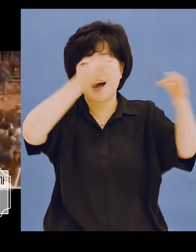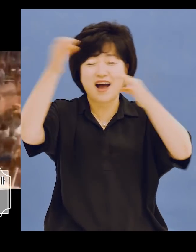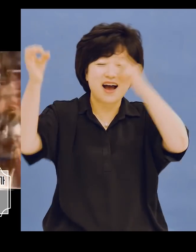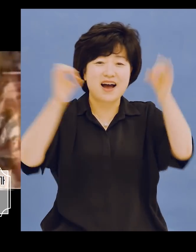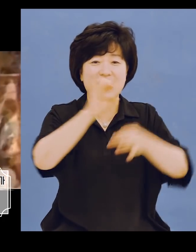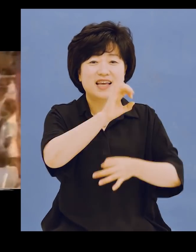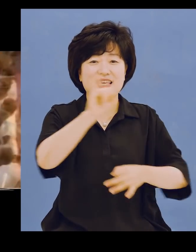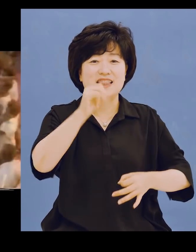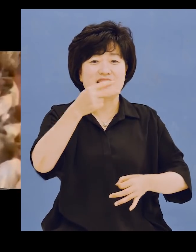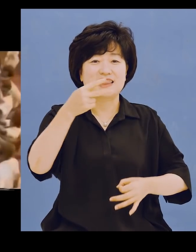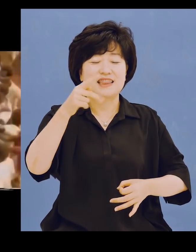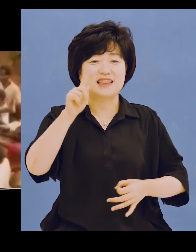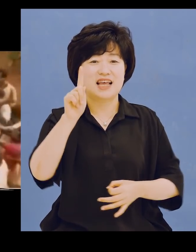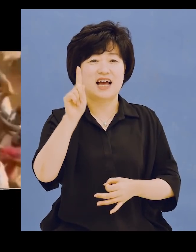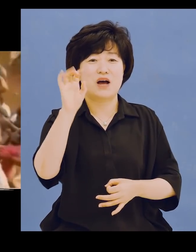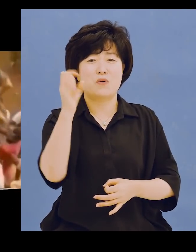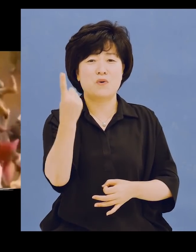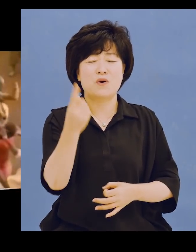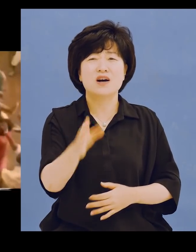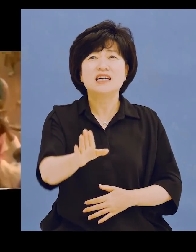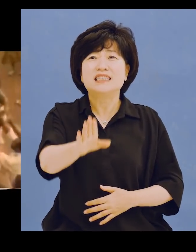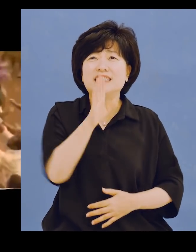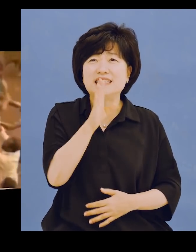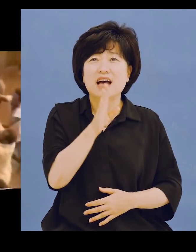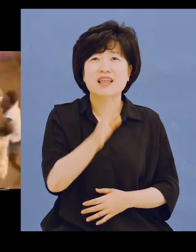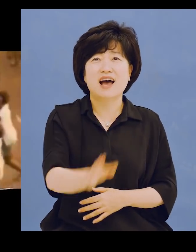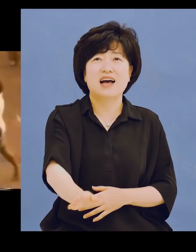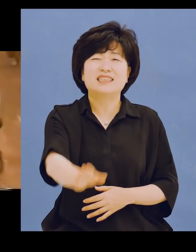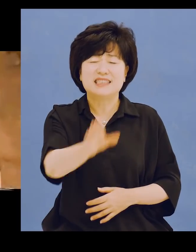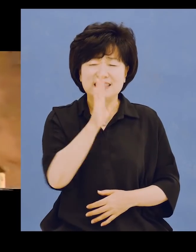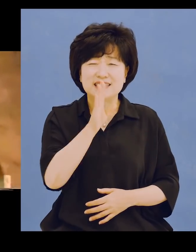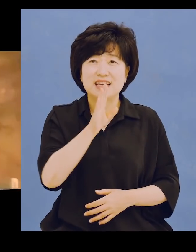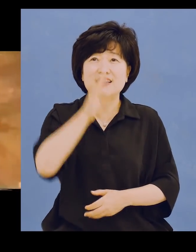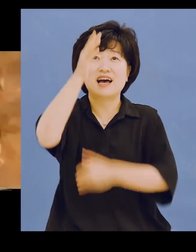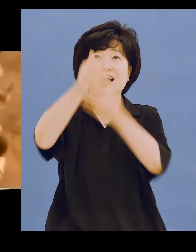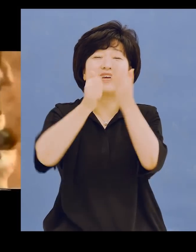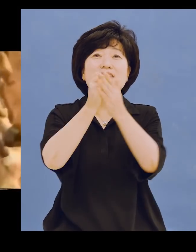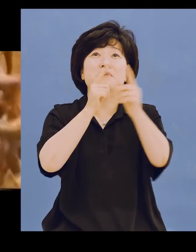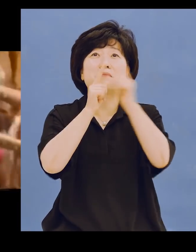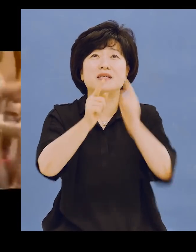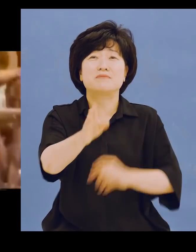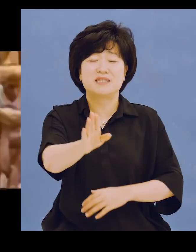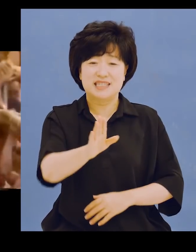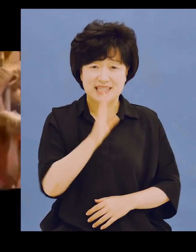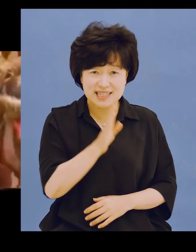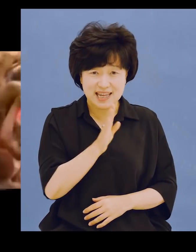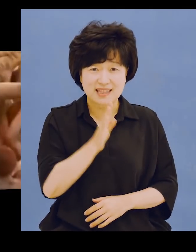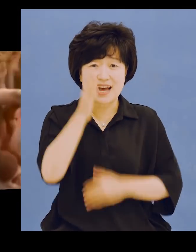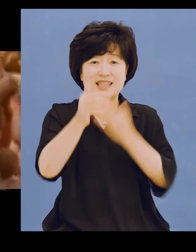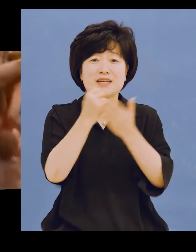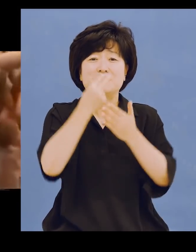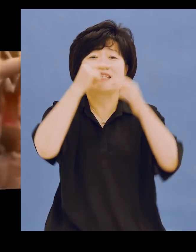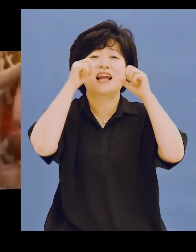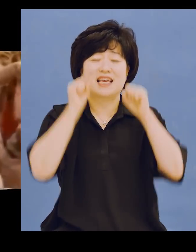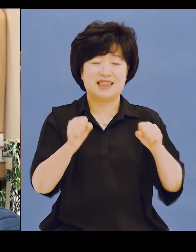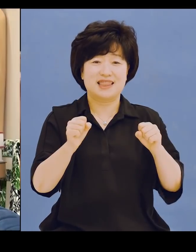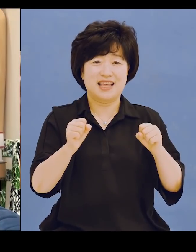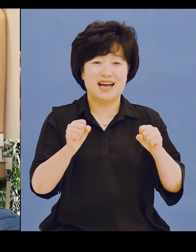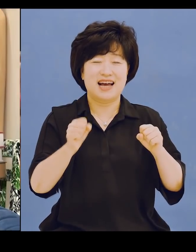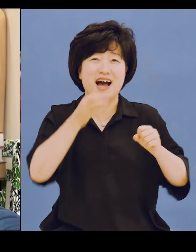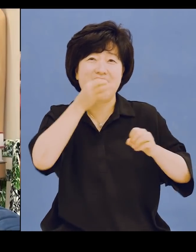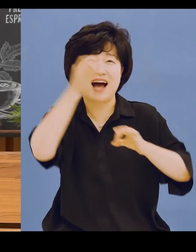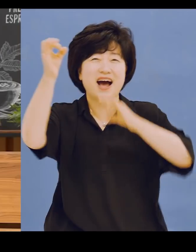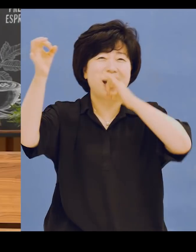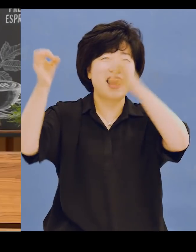그게 무슨 뜻인가요? 그 뜻이 뭐냐면 It's true. 진실이다. 하나님의 말씀은 진실이다. 하나님은 살아계시다.